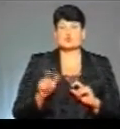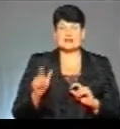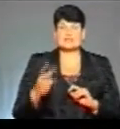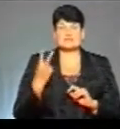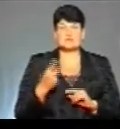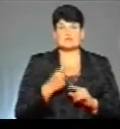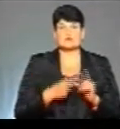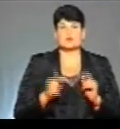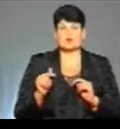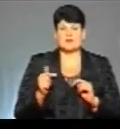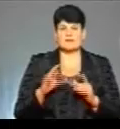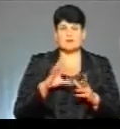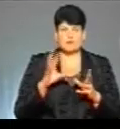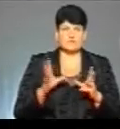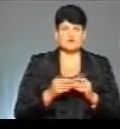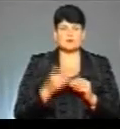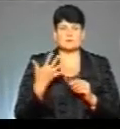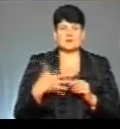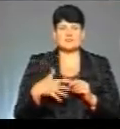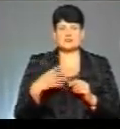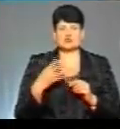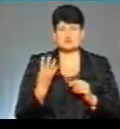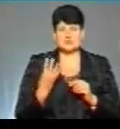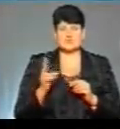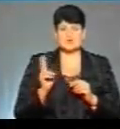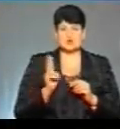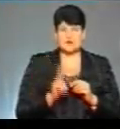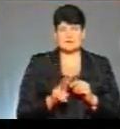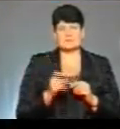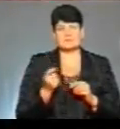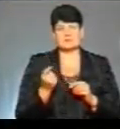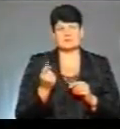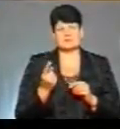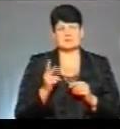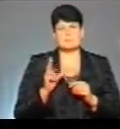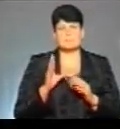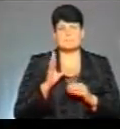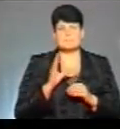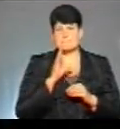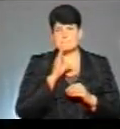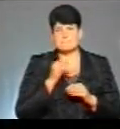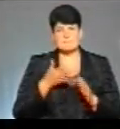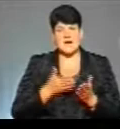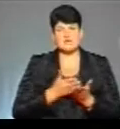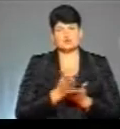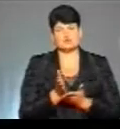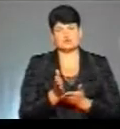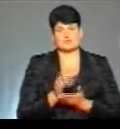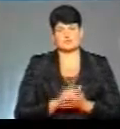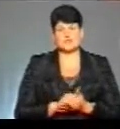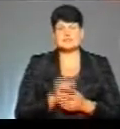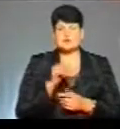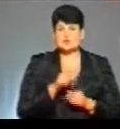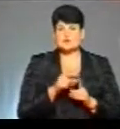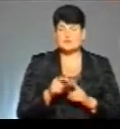тролейбусах 2,5 гривні. Всього курсує 54 тролейбуси 11 маршрутами, повідомив директор комунального підприємства «Тернопільелектротранс» Андрій Мастюх.